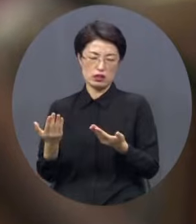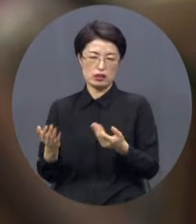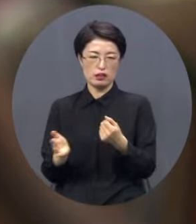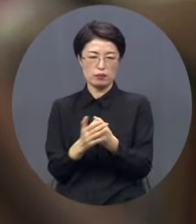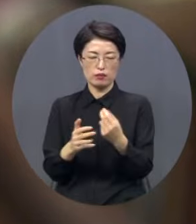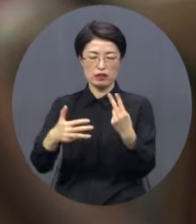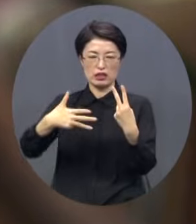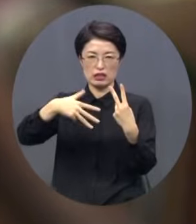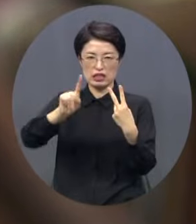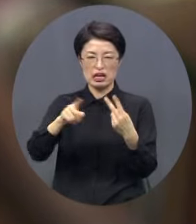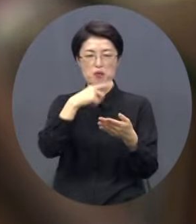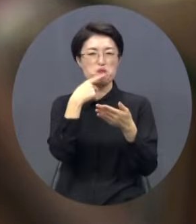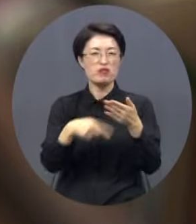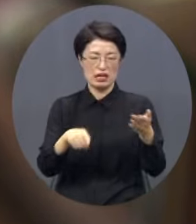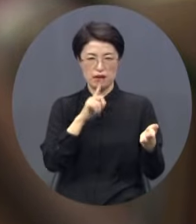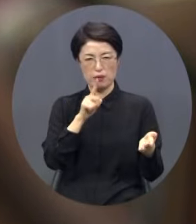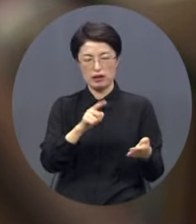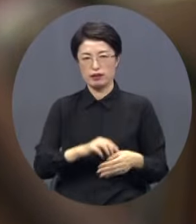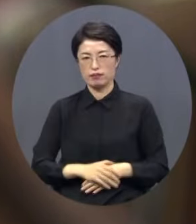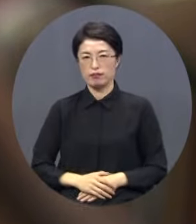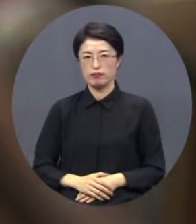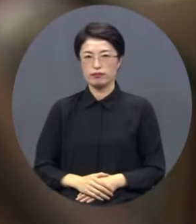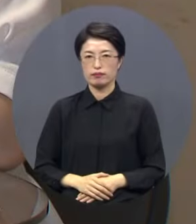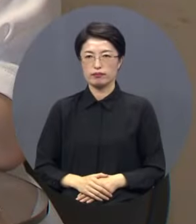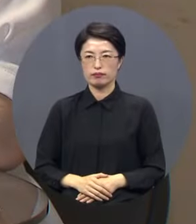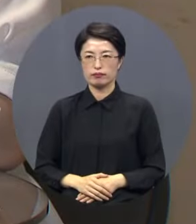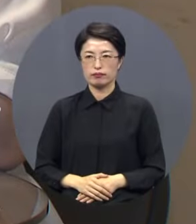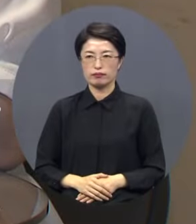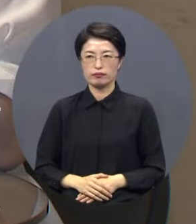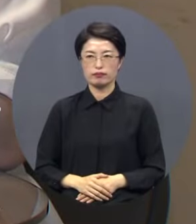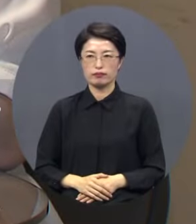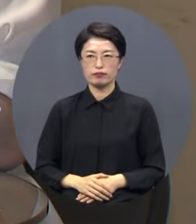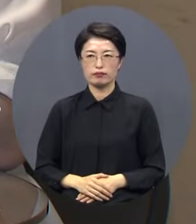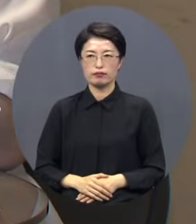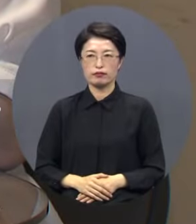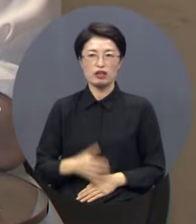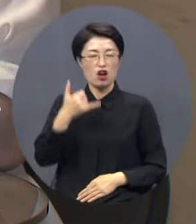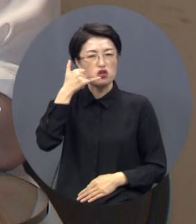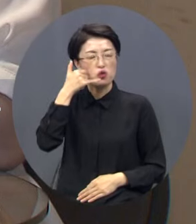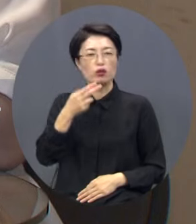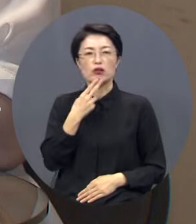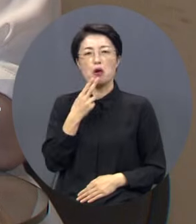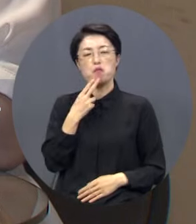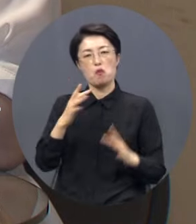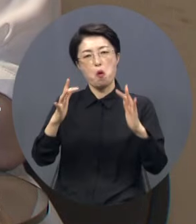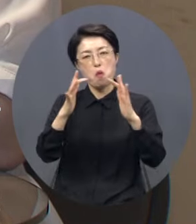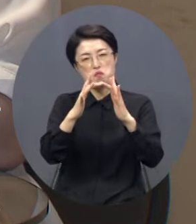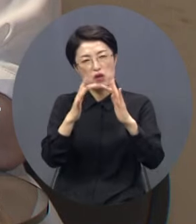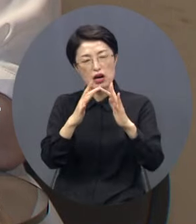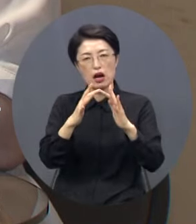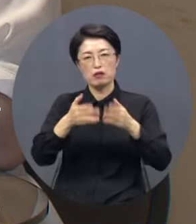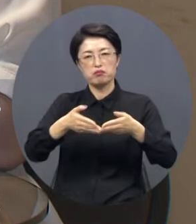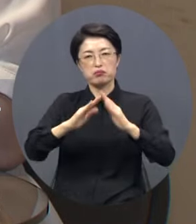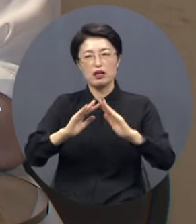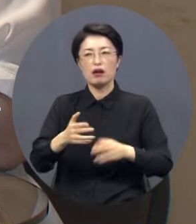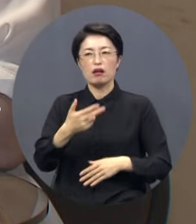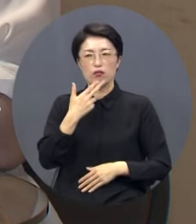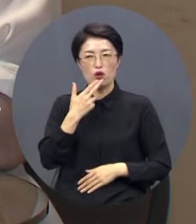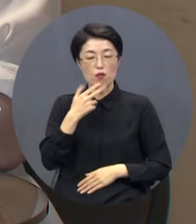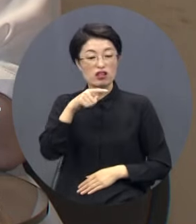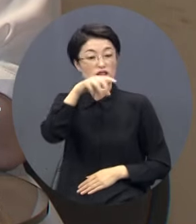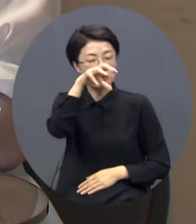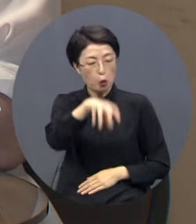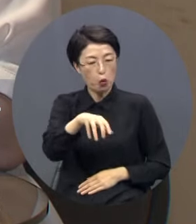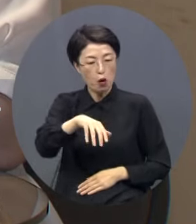게 직원들의 주장입니다. 전화기도 없고 뭐 인터넷이 연결된 것도 아니고 그런 곳에 가서 이제 근무를 하라고